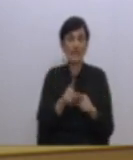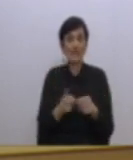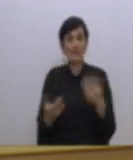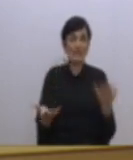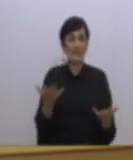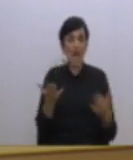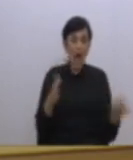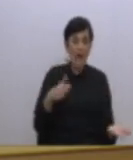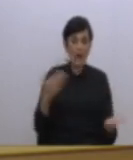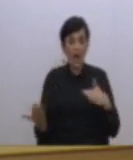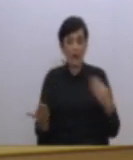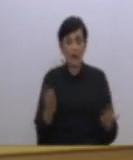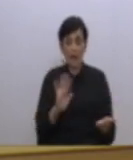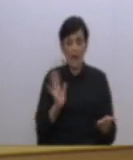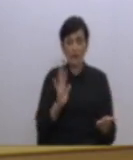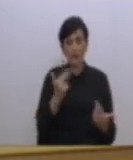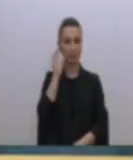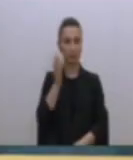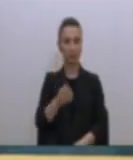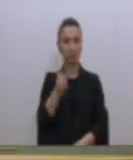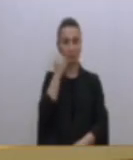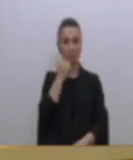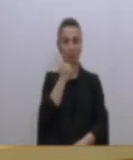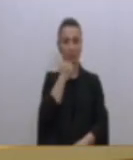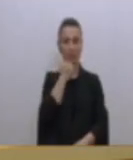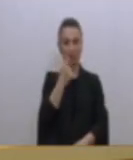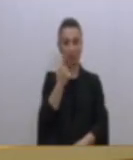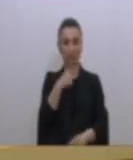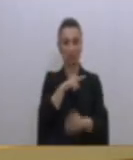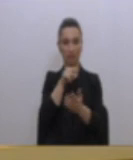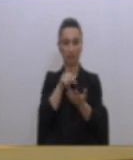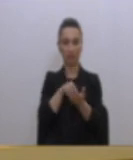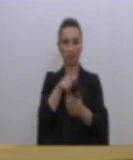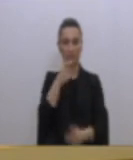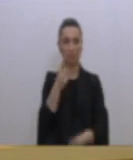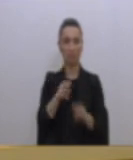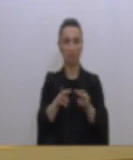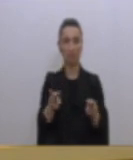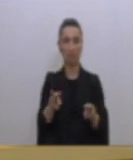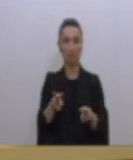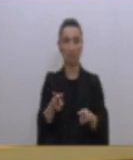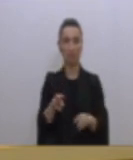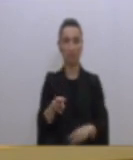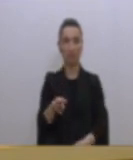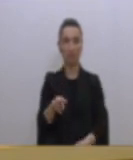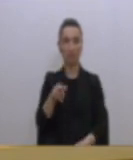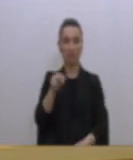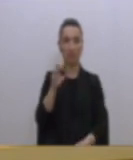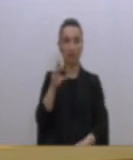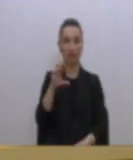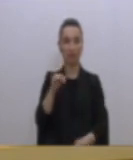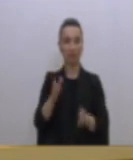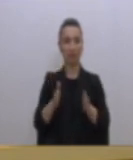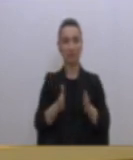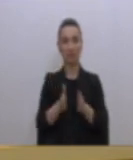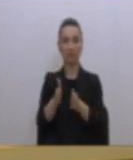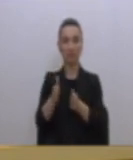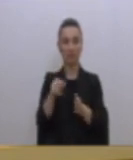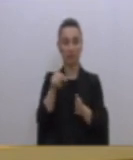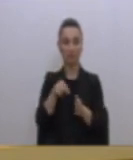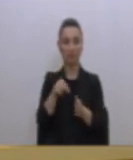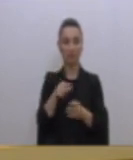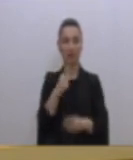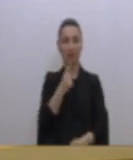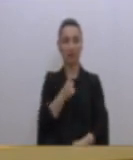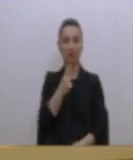არც იქით არც აქით და თამაშობთ ერთი კითხვა ბატონ პრემიერ მინისტრო ლებარდის გზა რომელიც ლებარდი